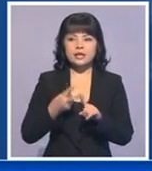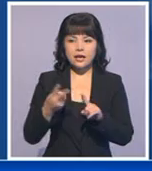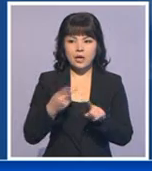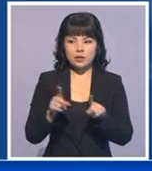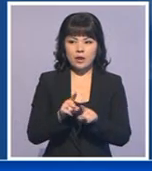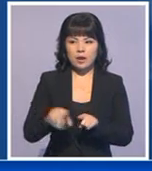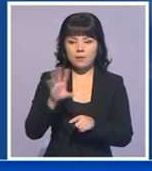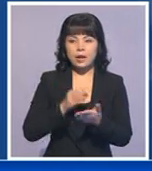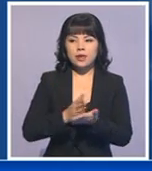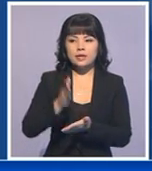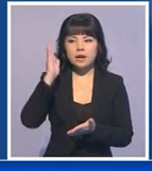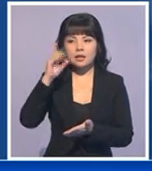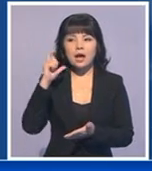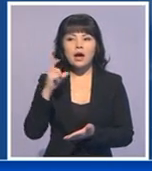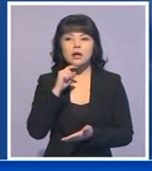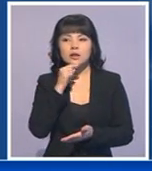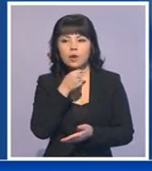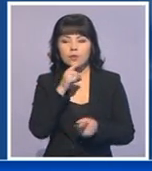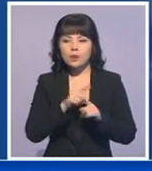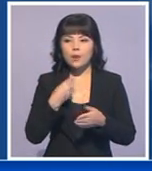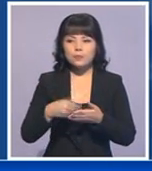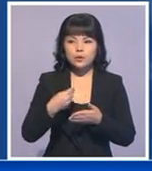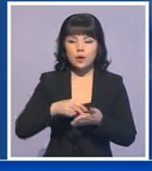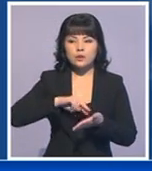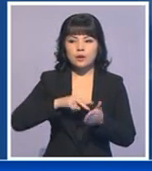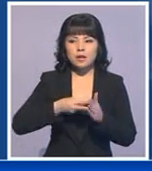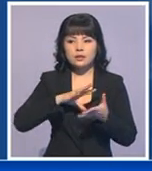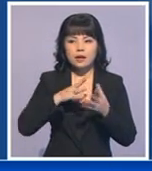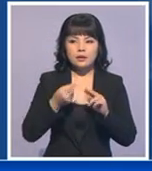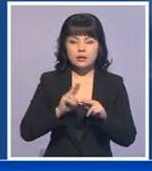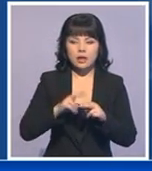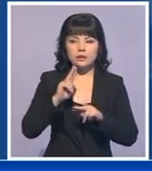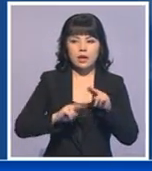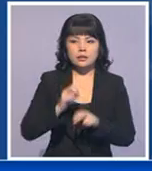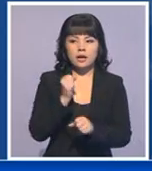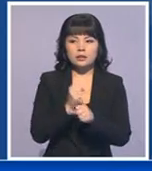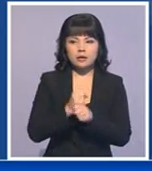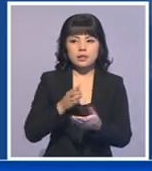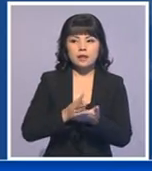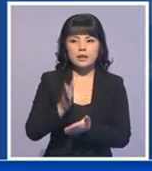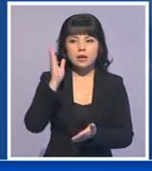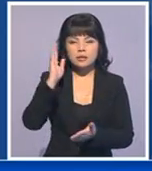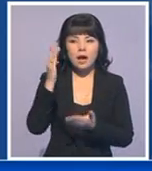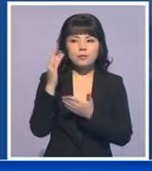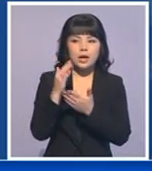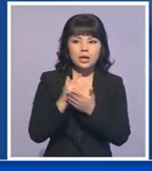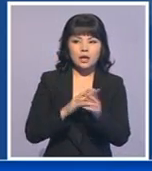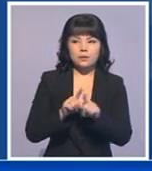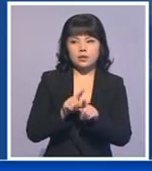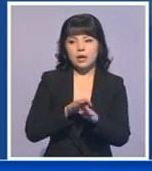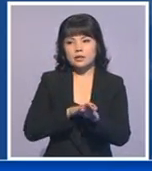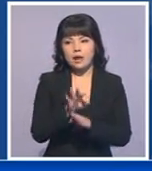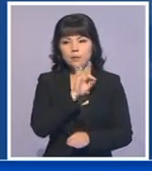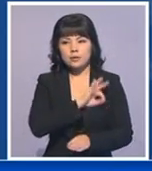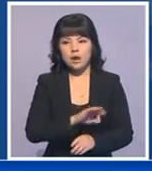нысаны стратегиялық, экономикалық және бюджеттік жоспарлаудың теңгерімді жүйесін жасау, стратегиялық және бағдарламалық құжаттарды іске асырудың